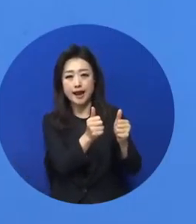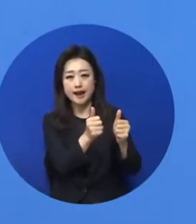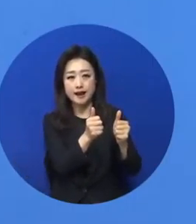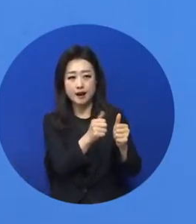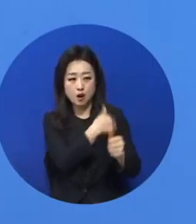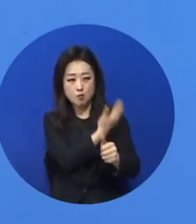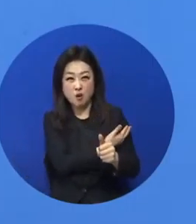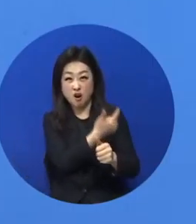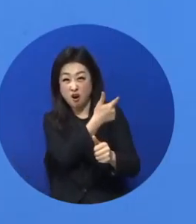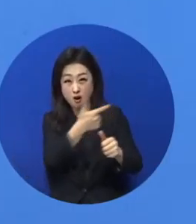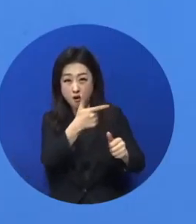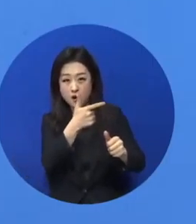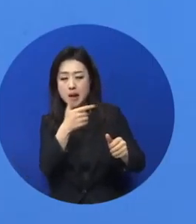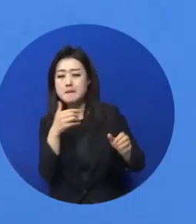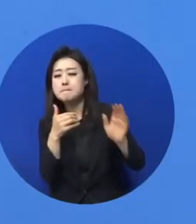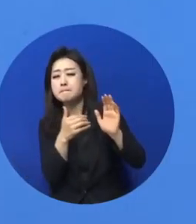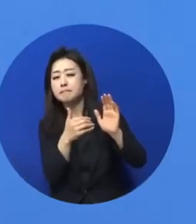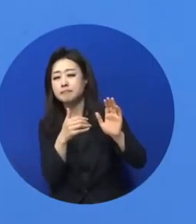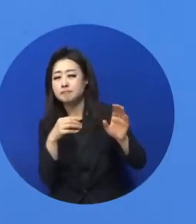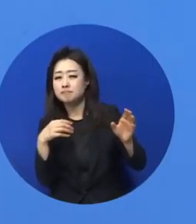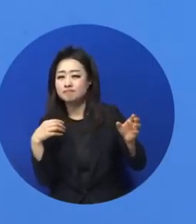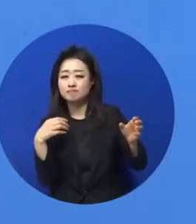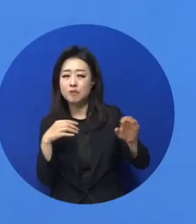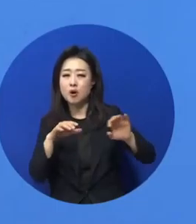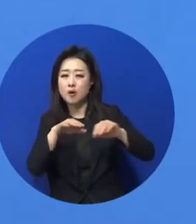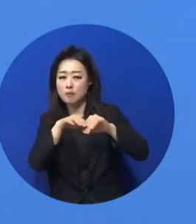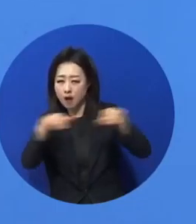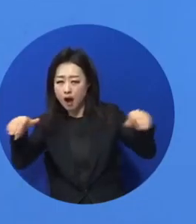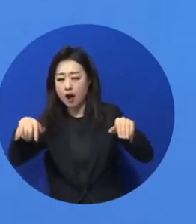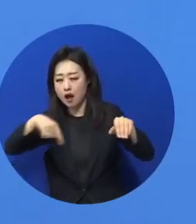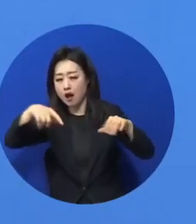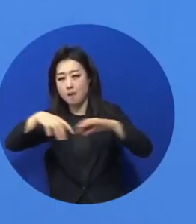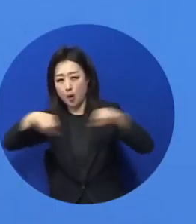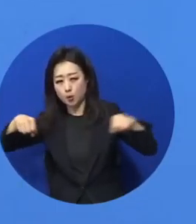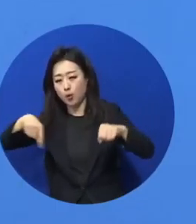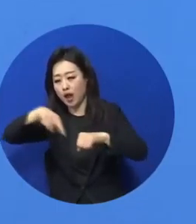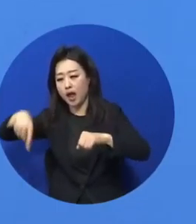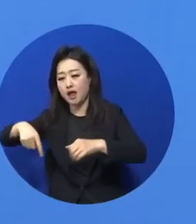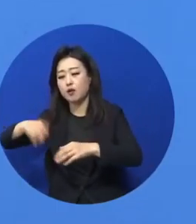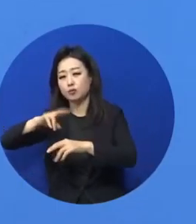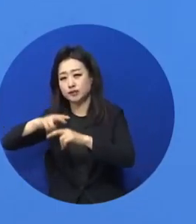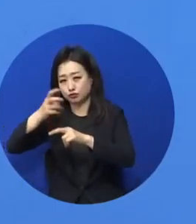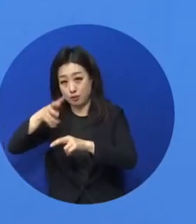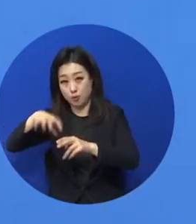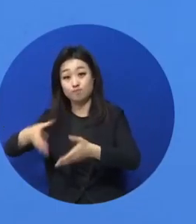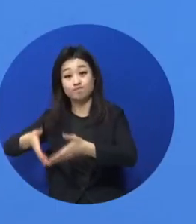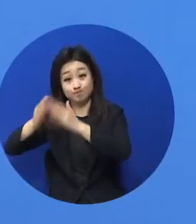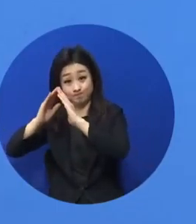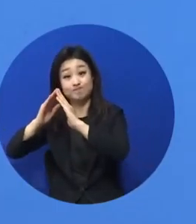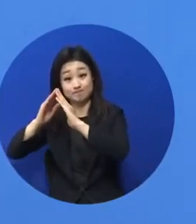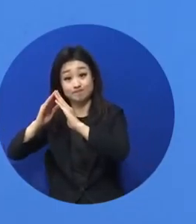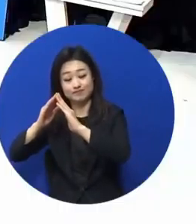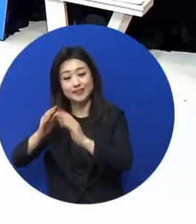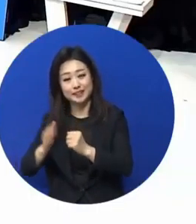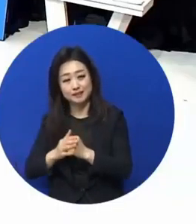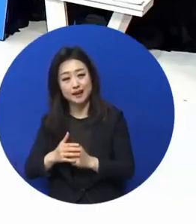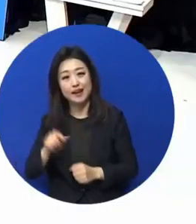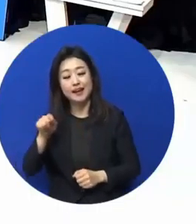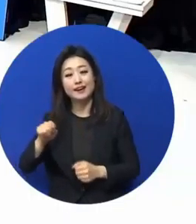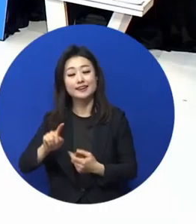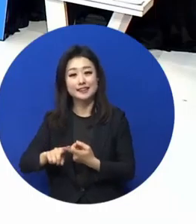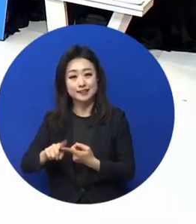수 있는 그런 별도의 비리를 그 검찰을 할 수 있는 그런 기관을 만들자고 한 게 공수처 아니겠습니까? 그런